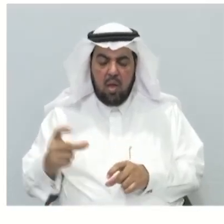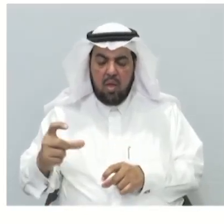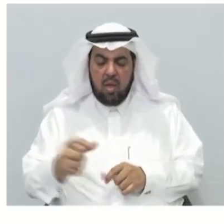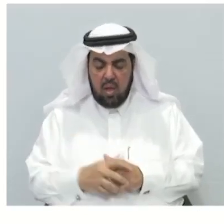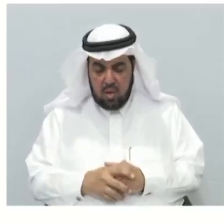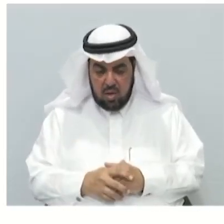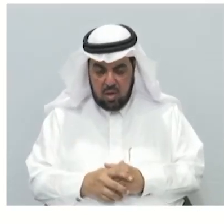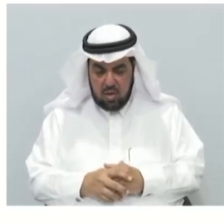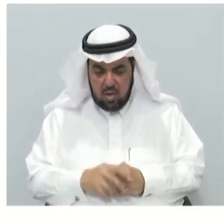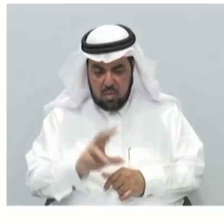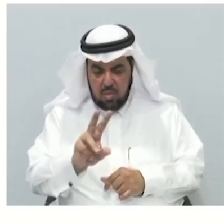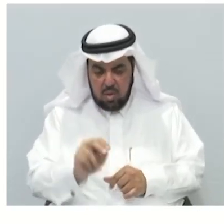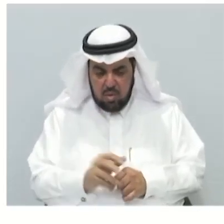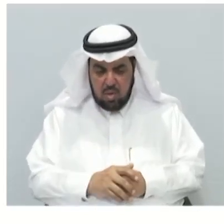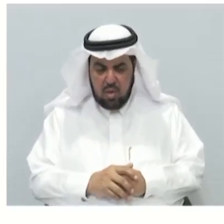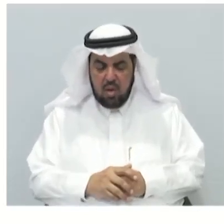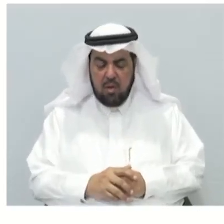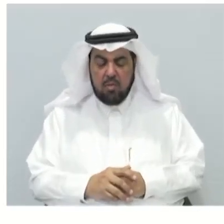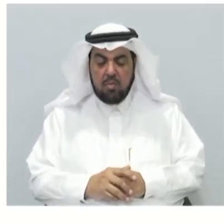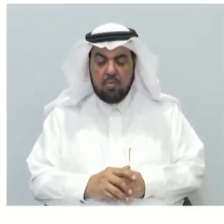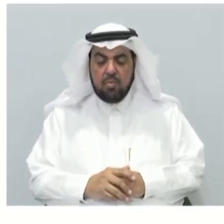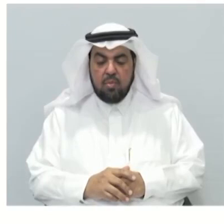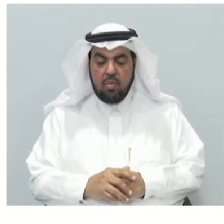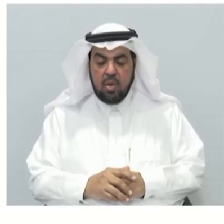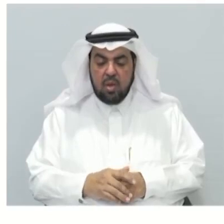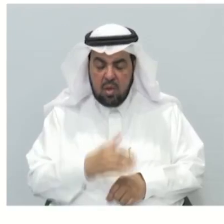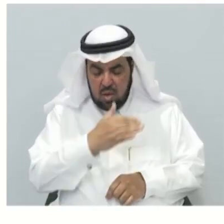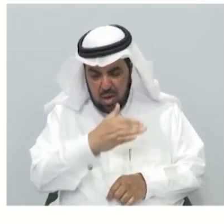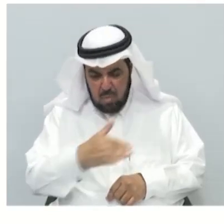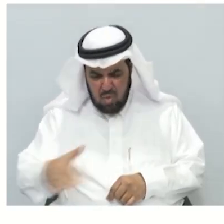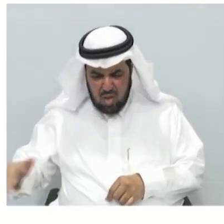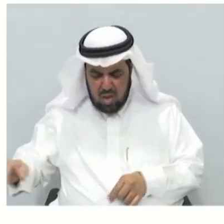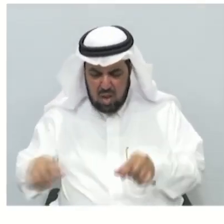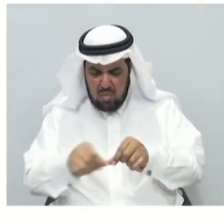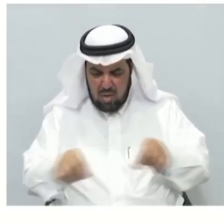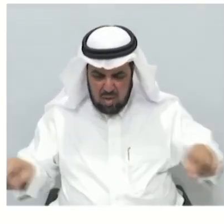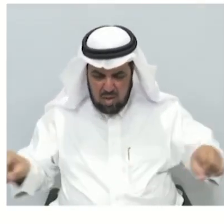س ممتاز والقطعه المستقيمه دي